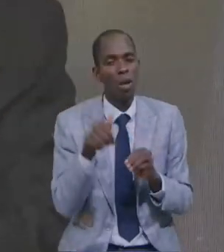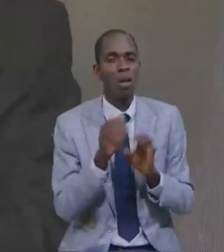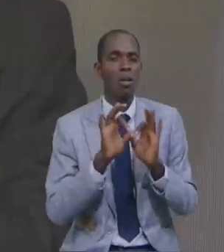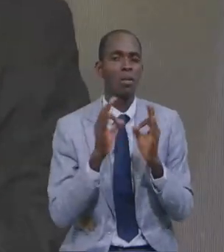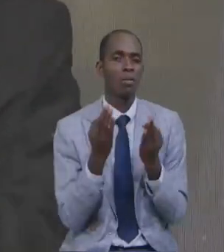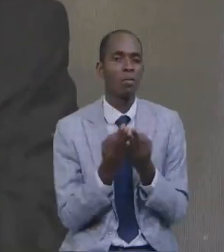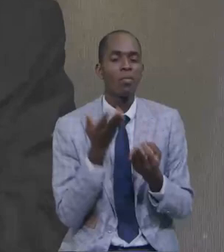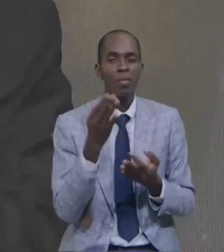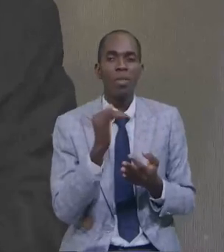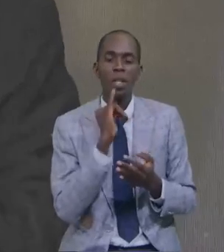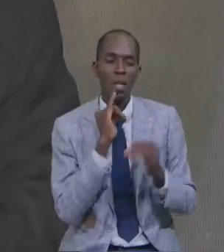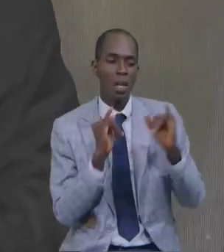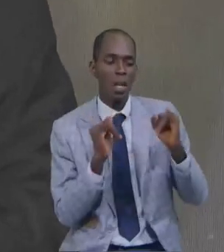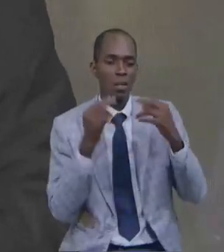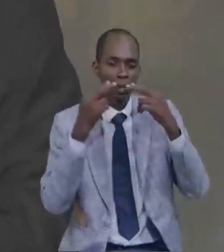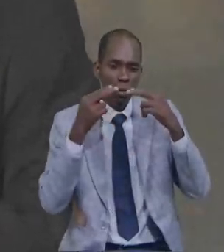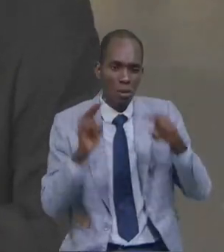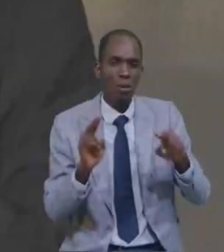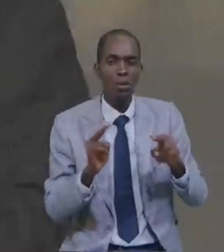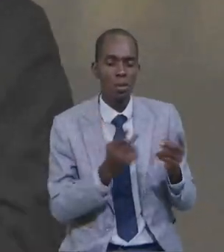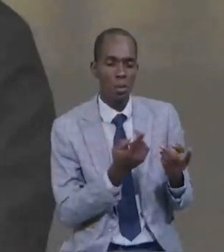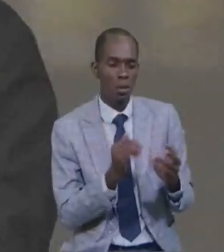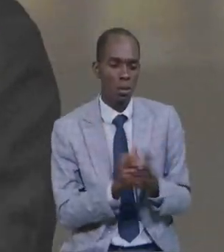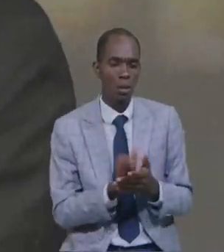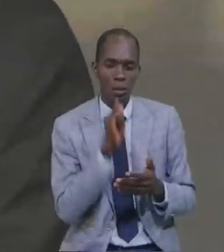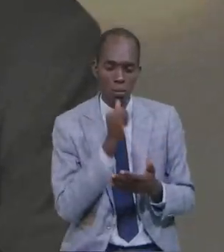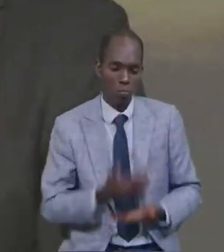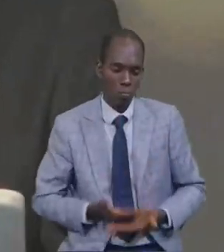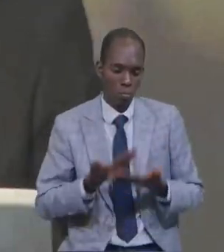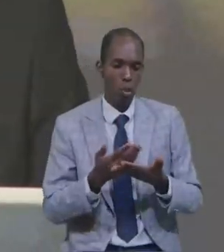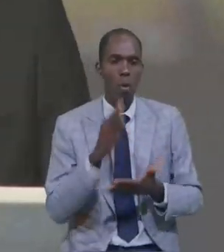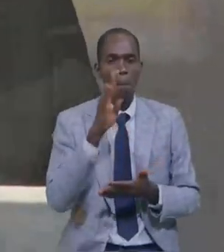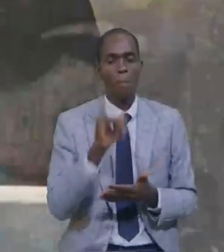l'innocence engendrée par l'évangile.